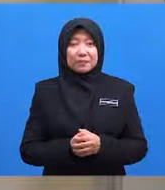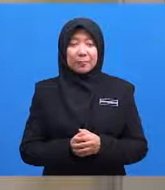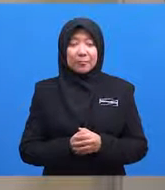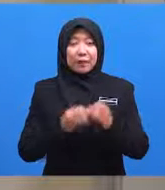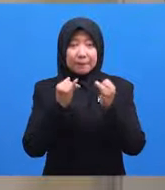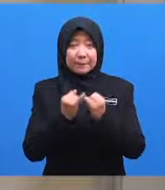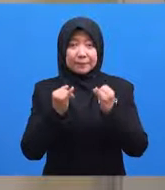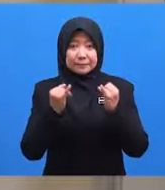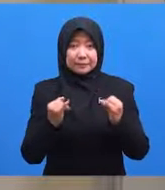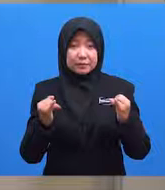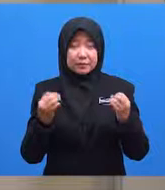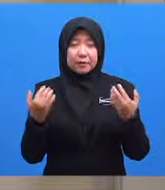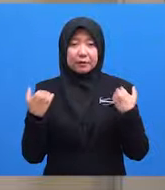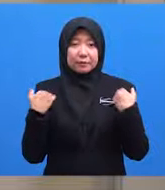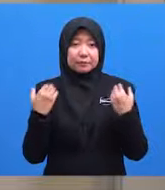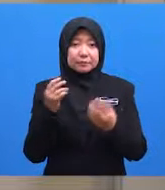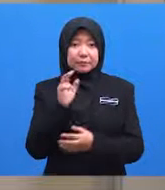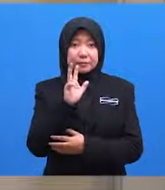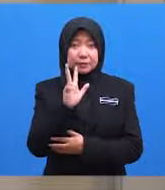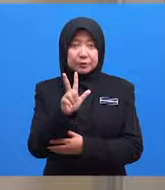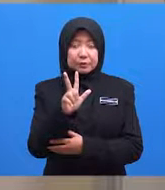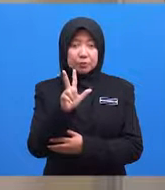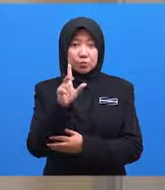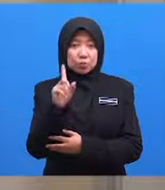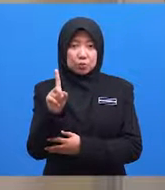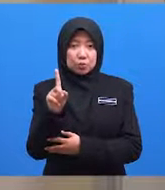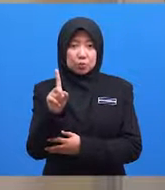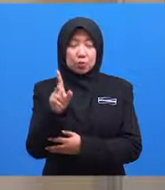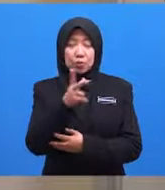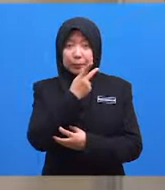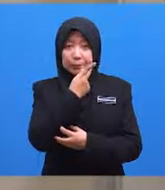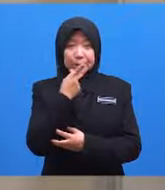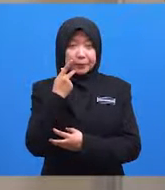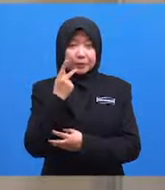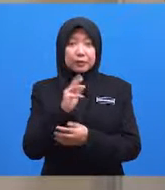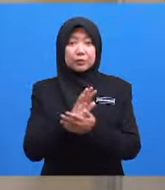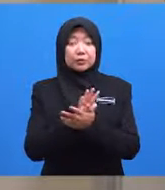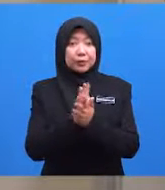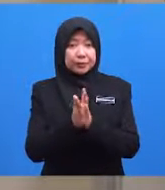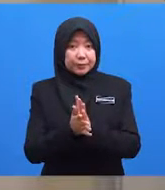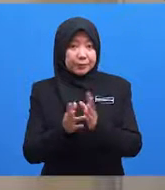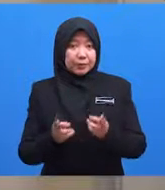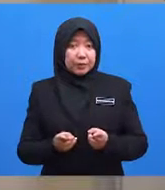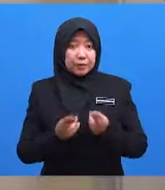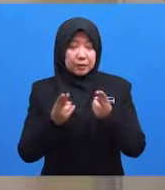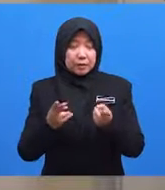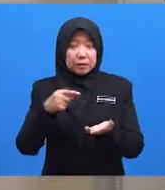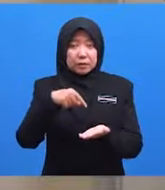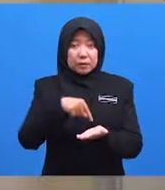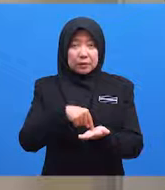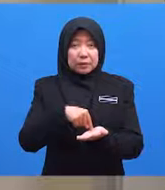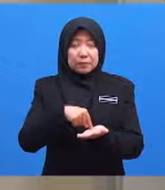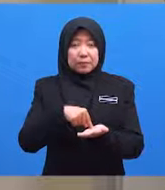Pasta mengandungi 31 karbohidrat, jadi hidangan Farinaceous ini adalah